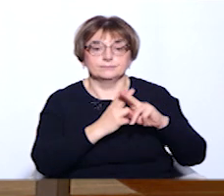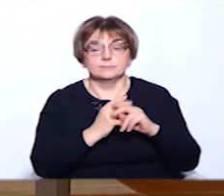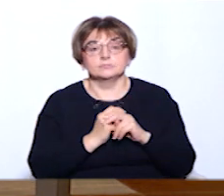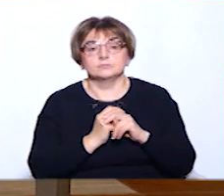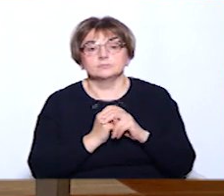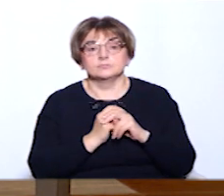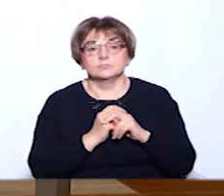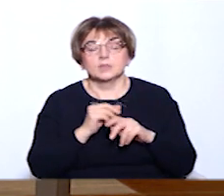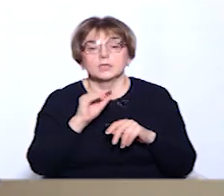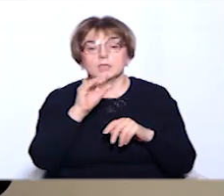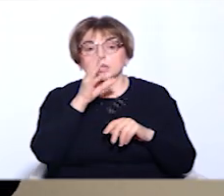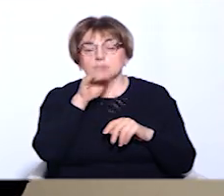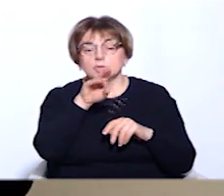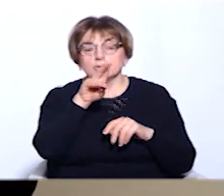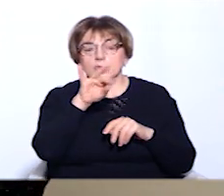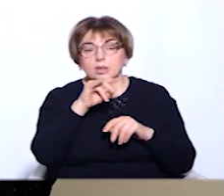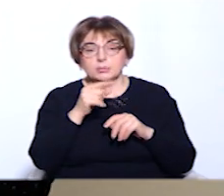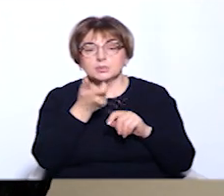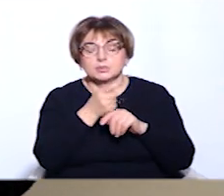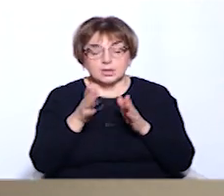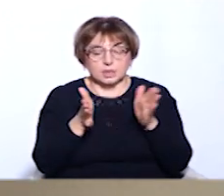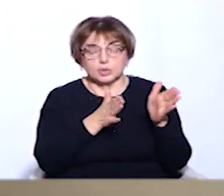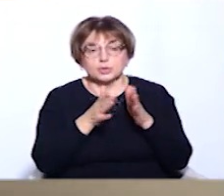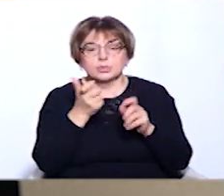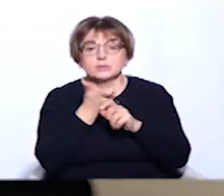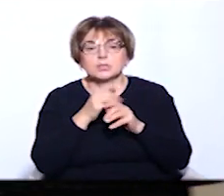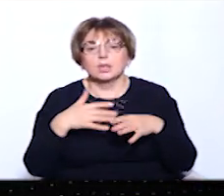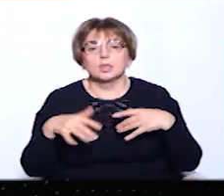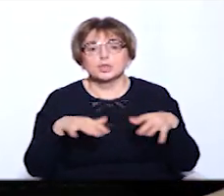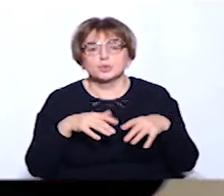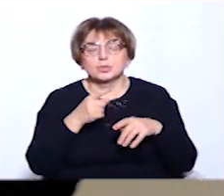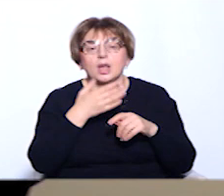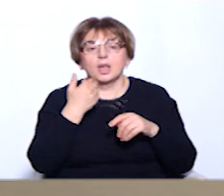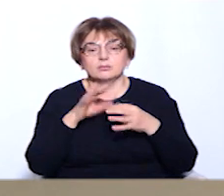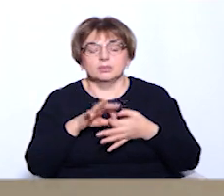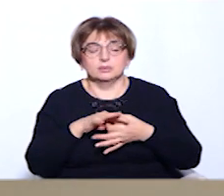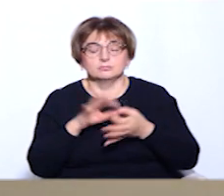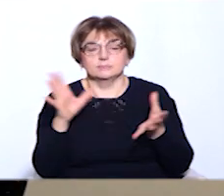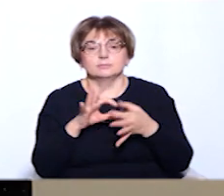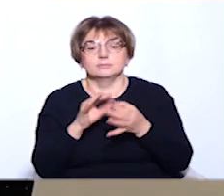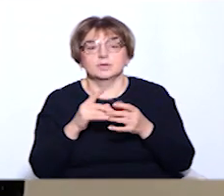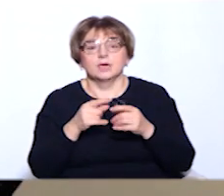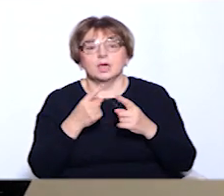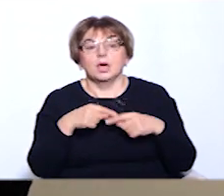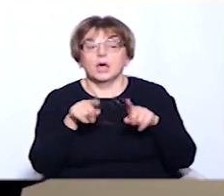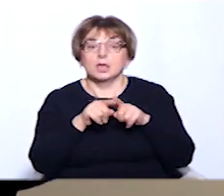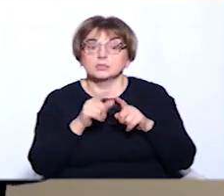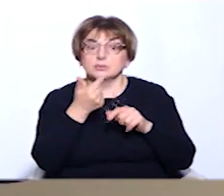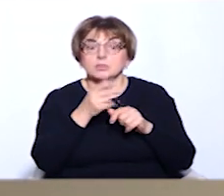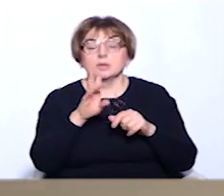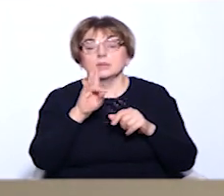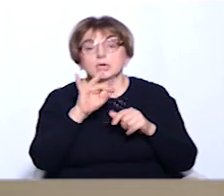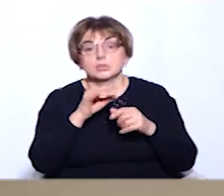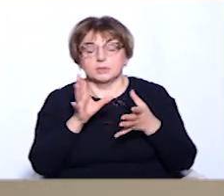ბმა ჟანგბადის ატომებს შორის იმდენად სუსტია, რომ ის გაცილებით უფრო ადვილად წყდება, ვიდრე ბმა ნახშირბადის ატომებს